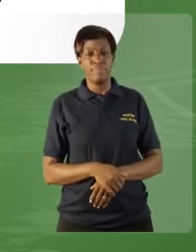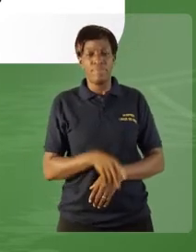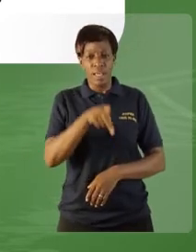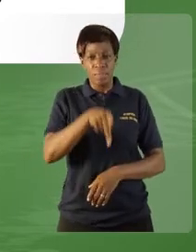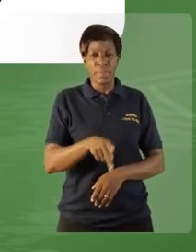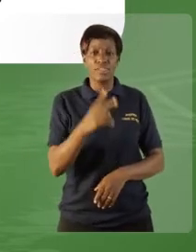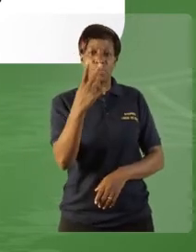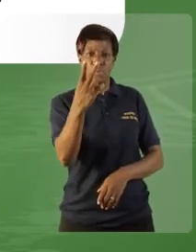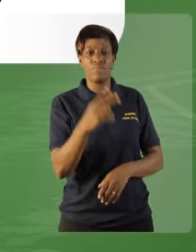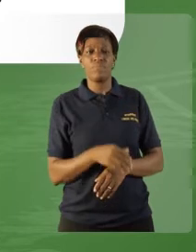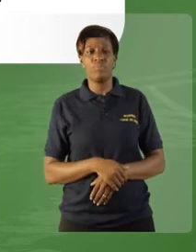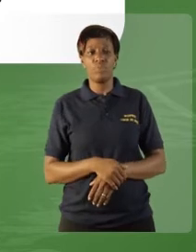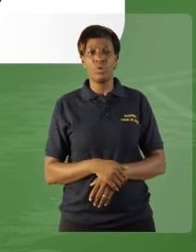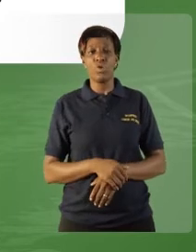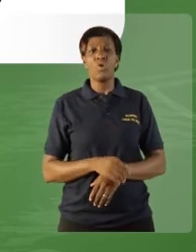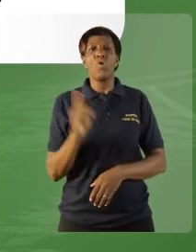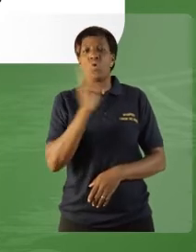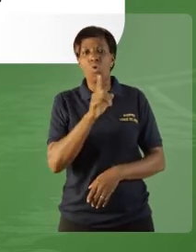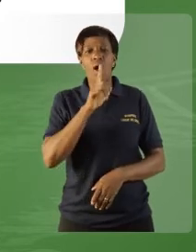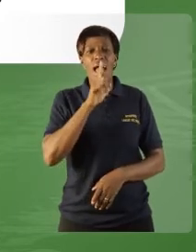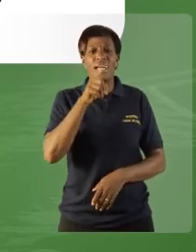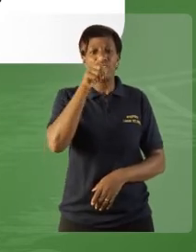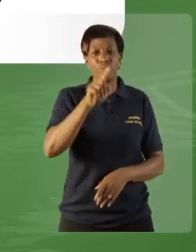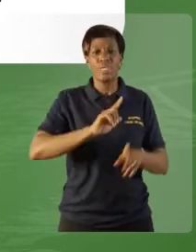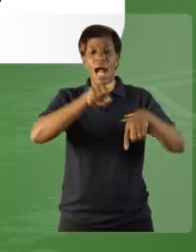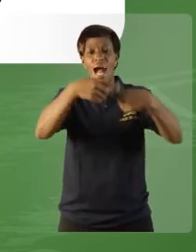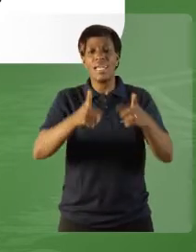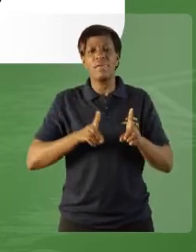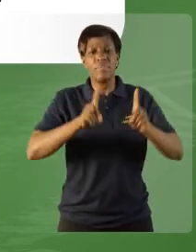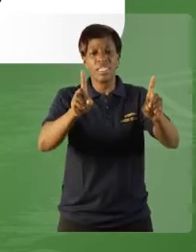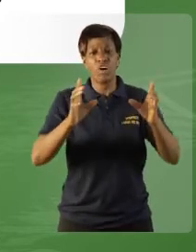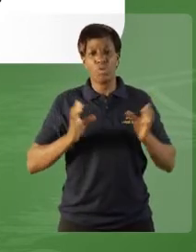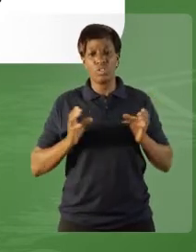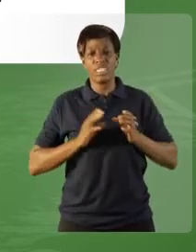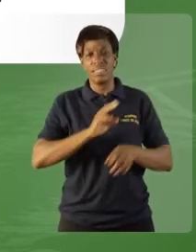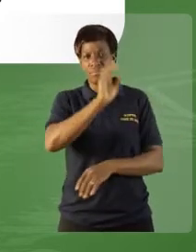P2. Où es-tu allé pendant les congés?